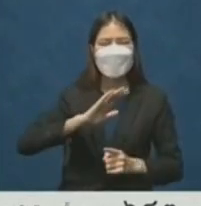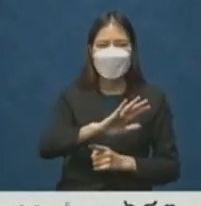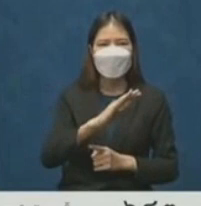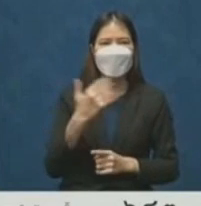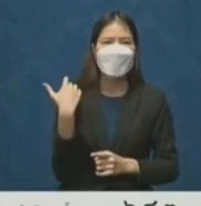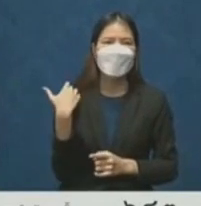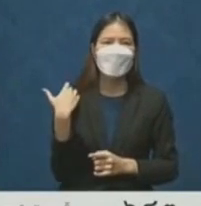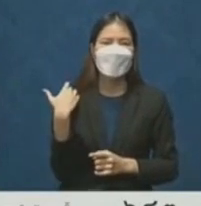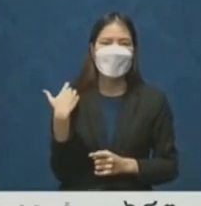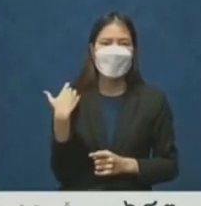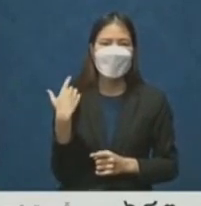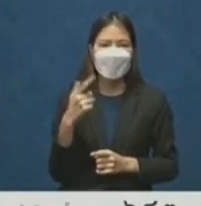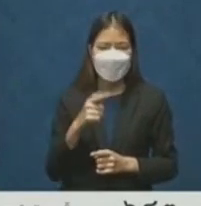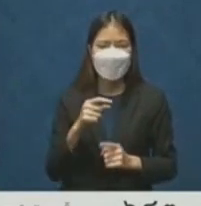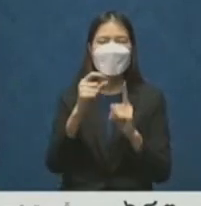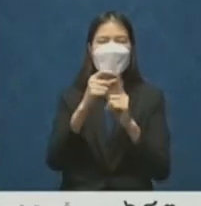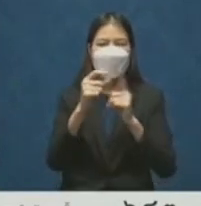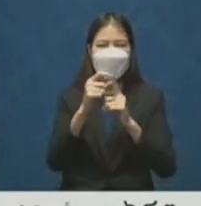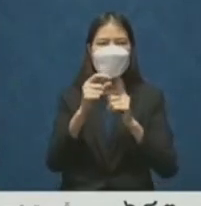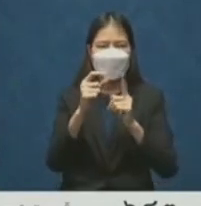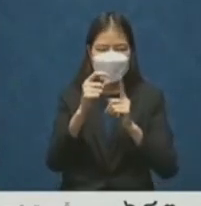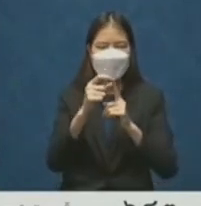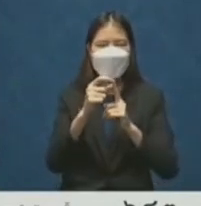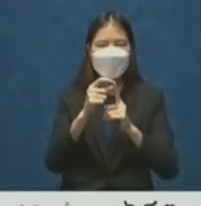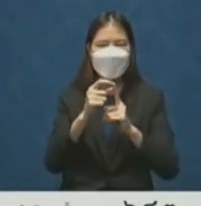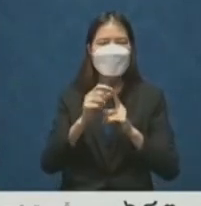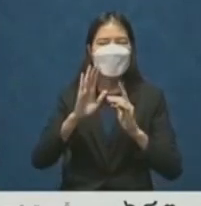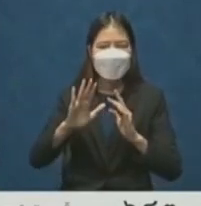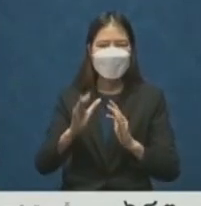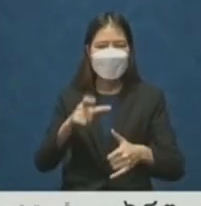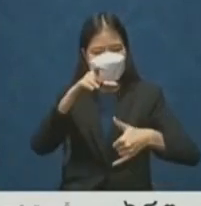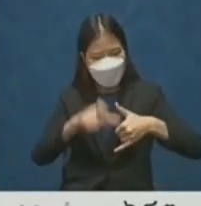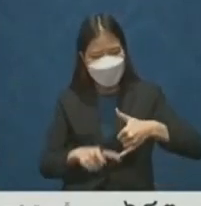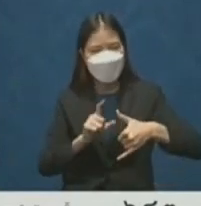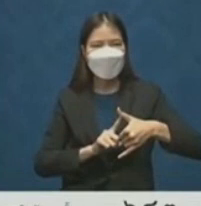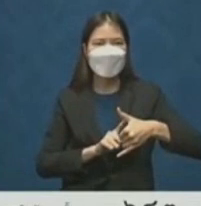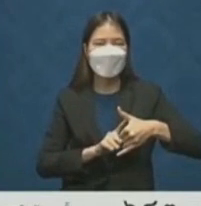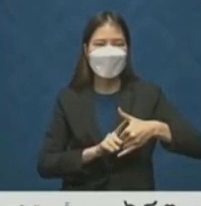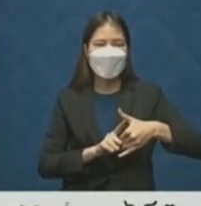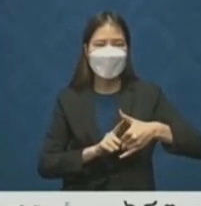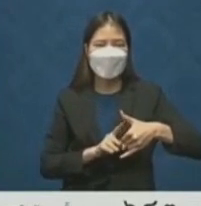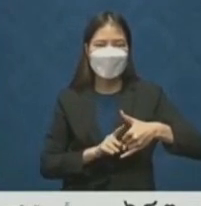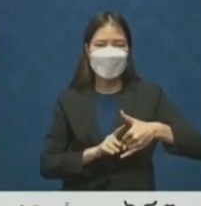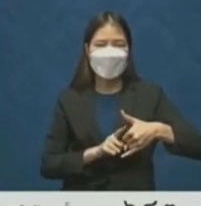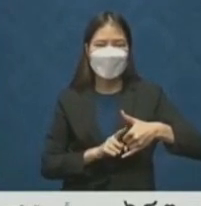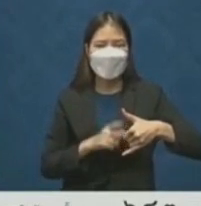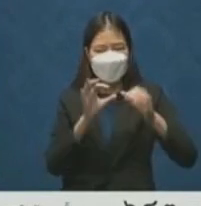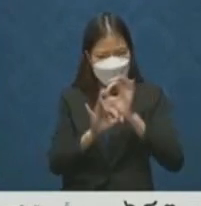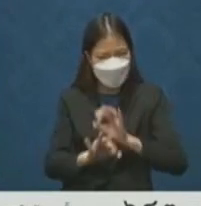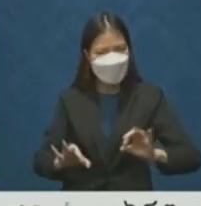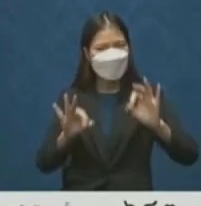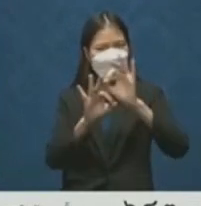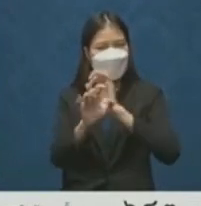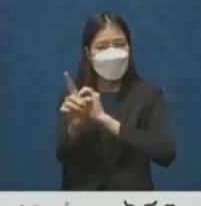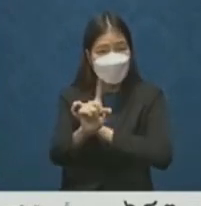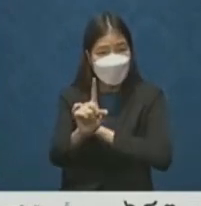ำจำกัดความของคำว่าพลเมืองนั่นเองก็จึงคิดว่าการเติมความเป็นพลเมืองตรงนี้เนี่ย